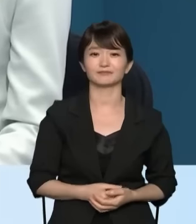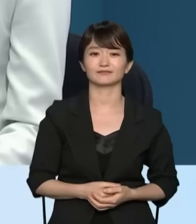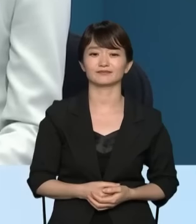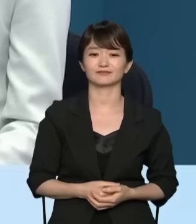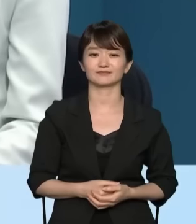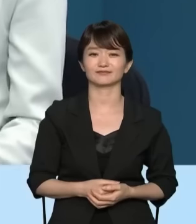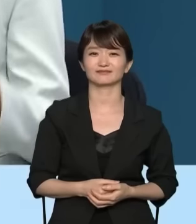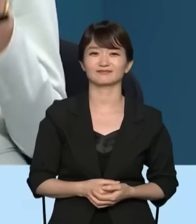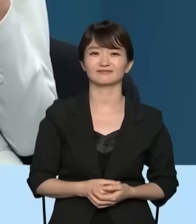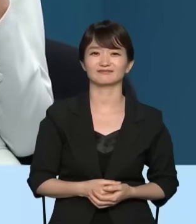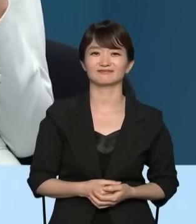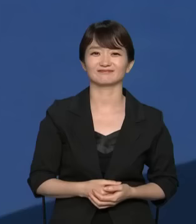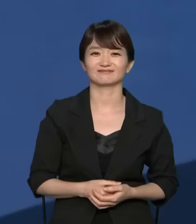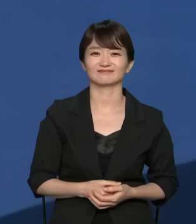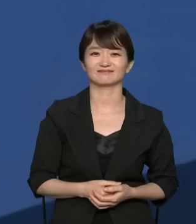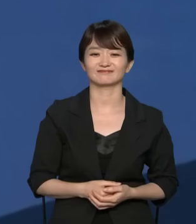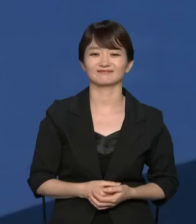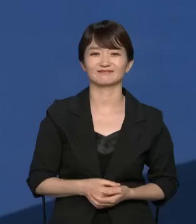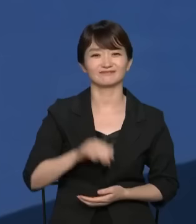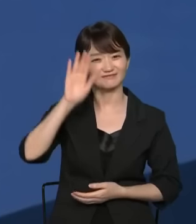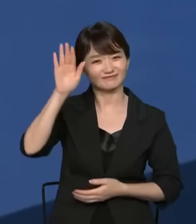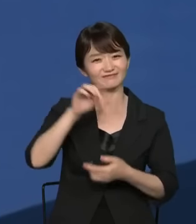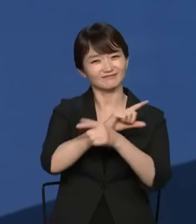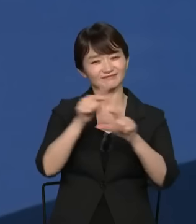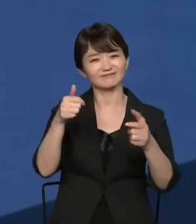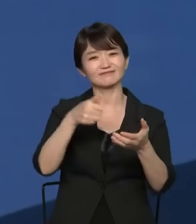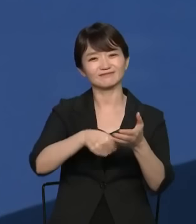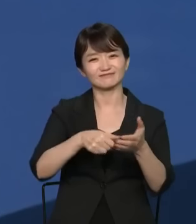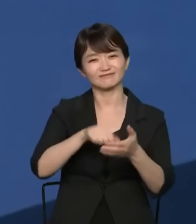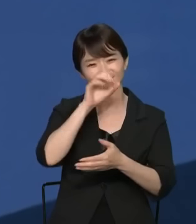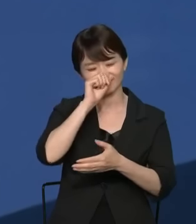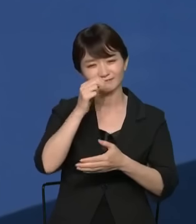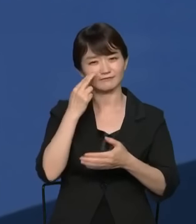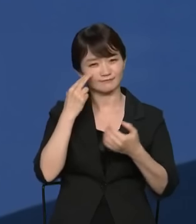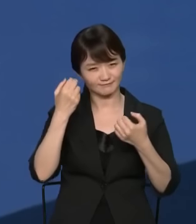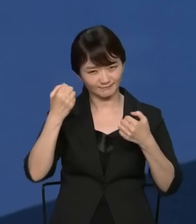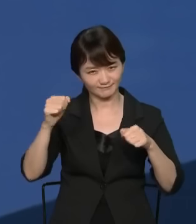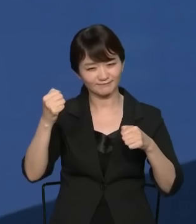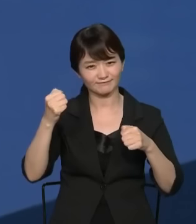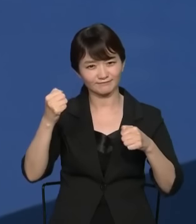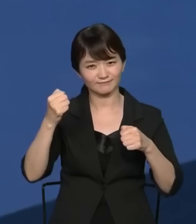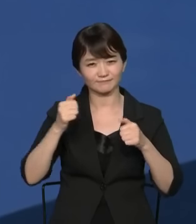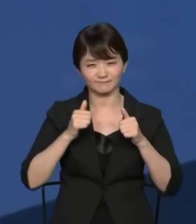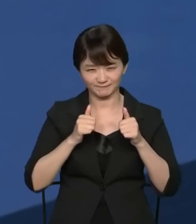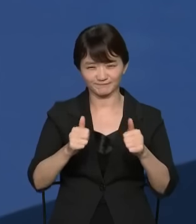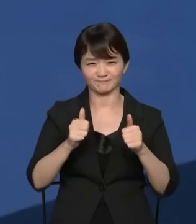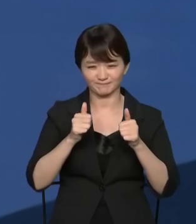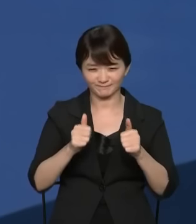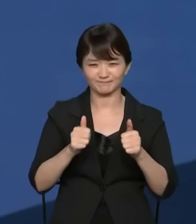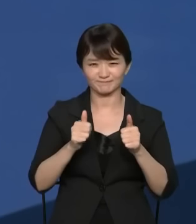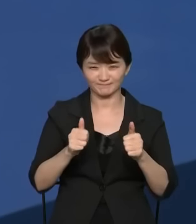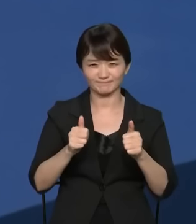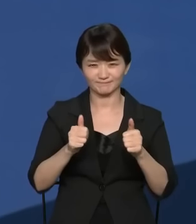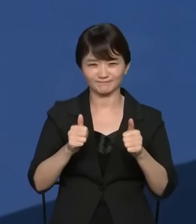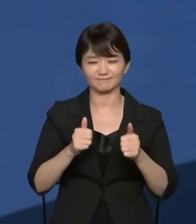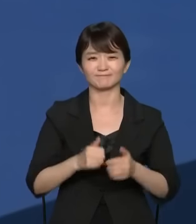여기 보고 해도 앞으로도 다양한 작품에서 좋은 연기로 열심히